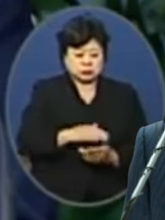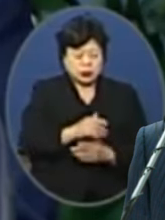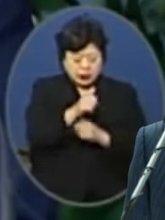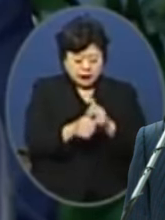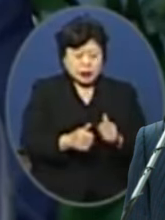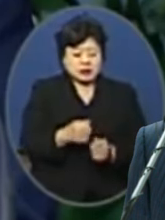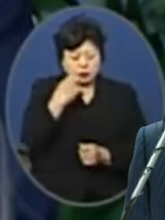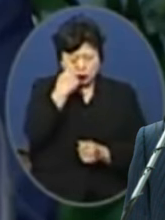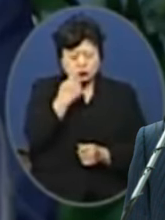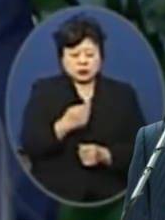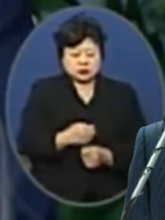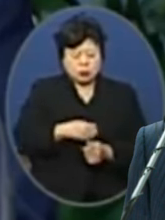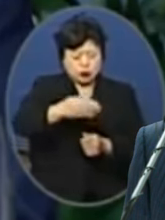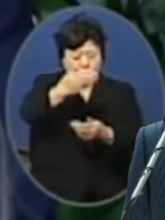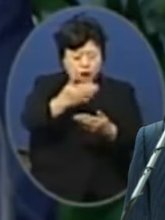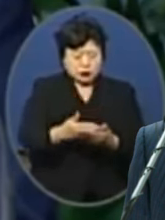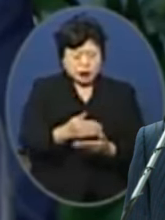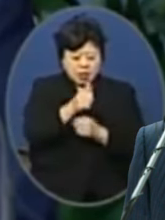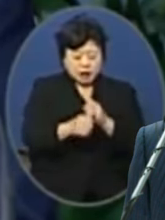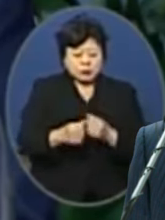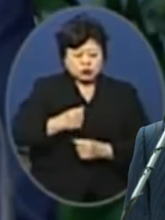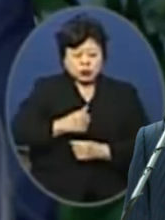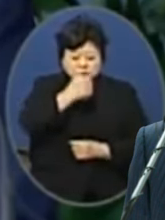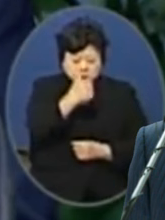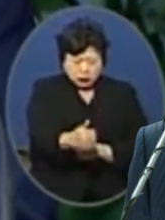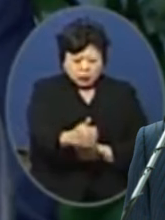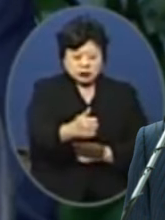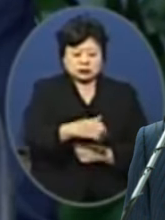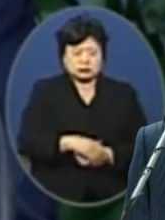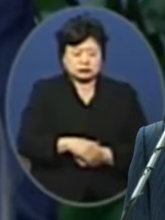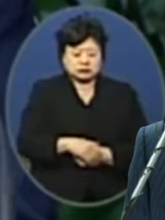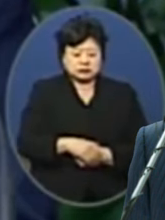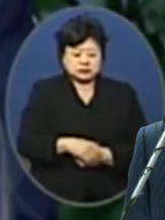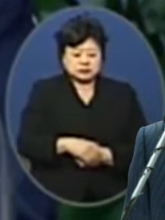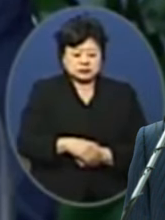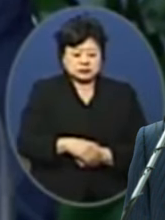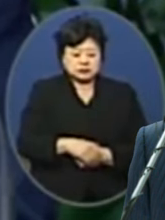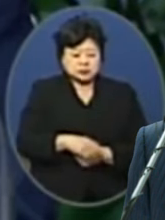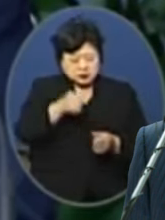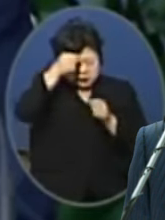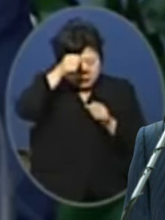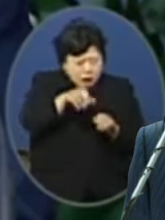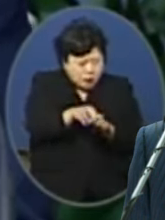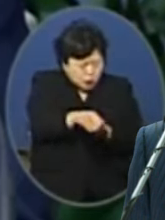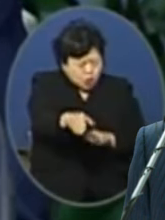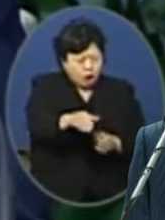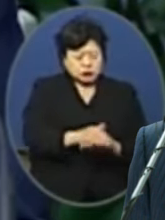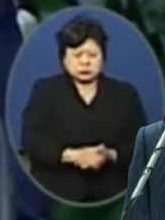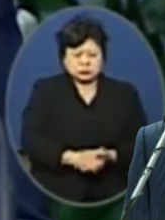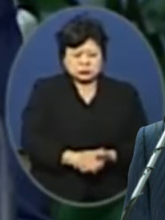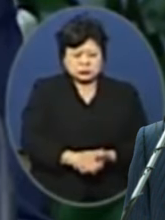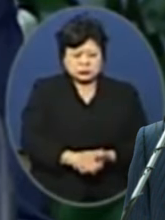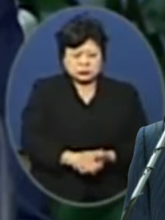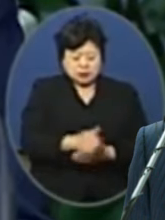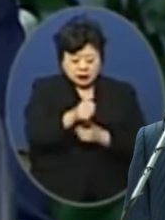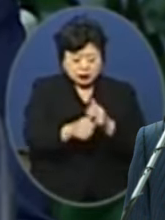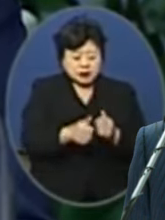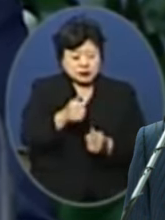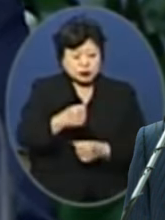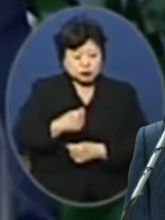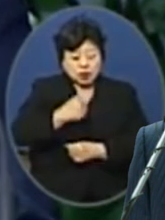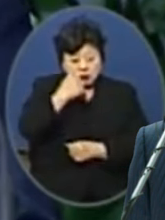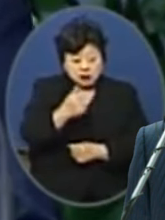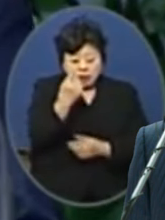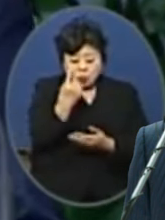하나님의 보좌에서 파견돼 나온 하나님의 군대 장관이다네 발에 신을 벗어라 하나님이 군대